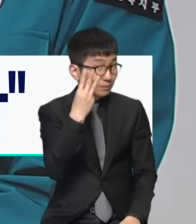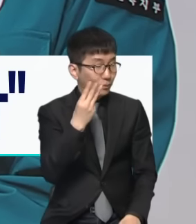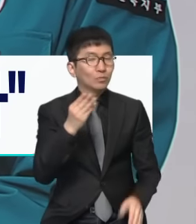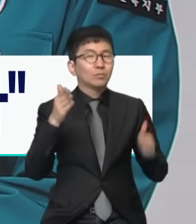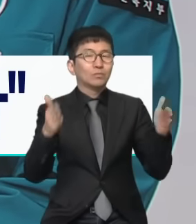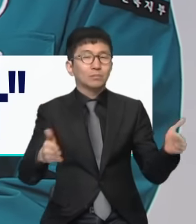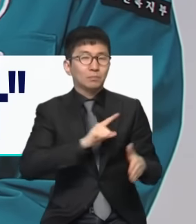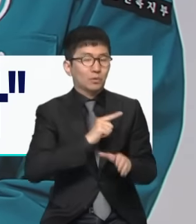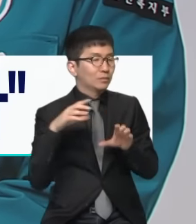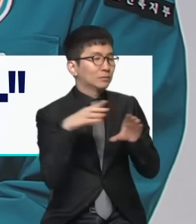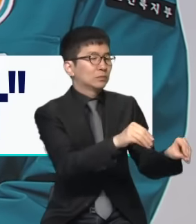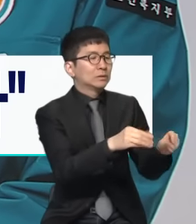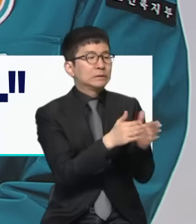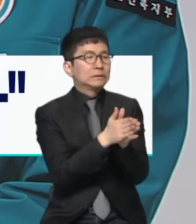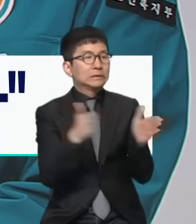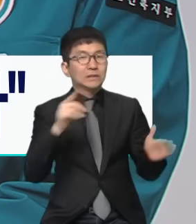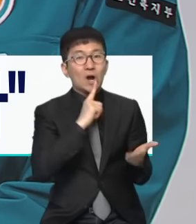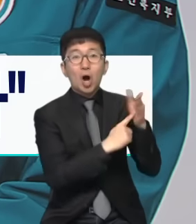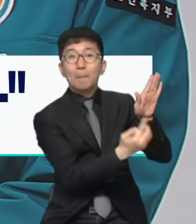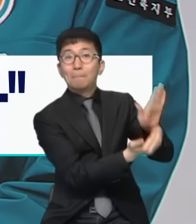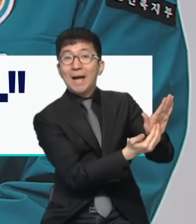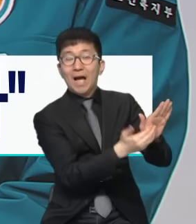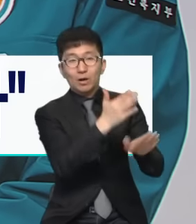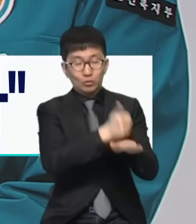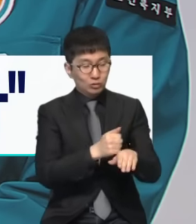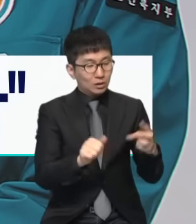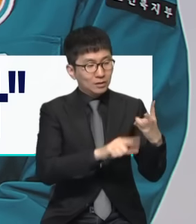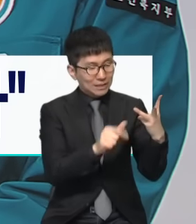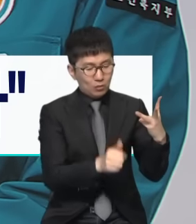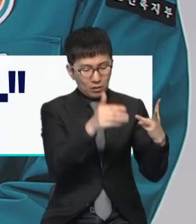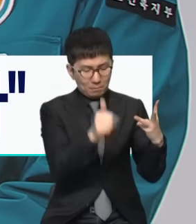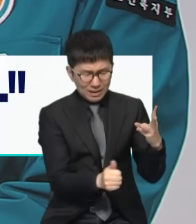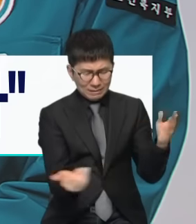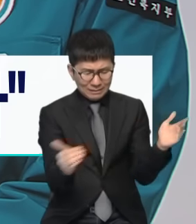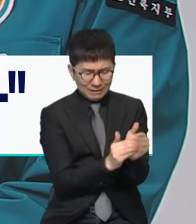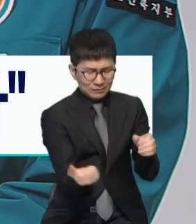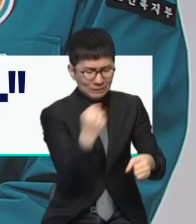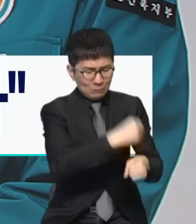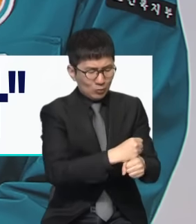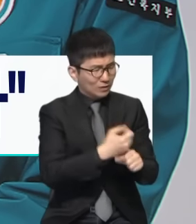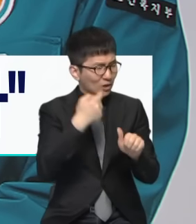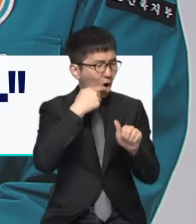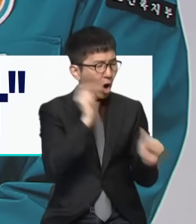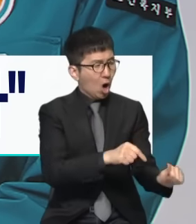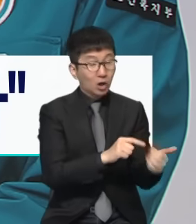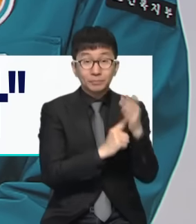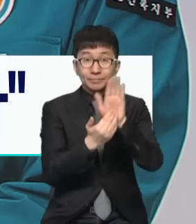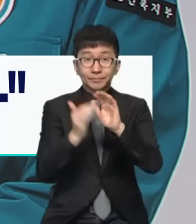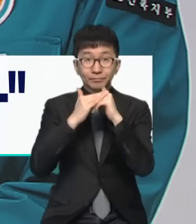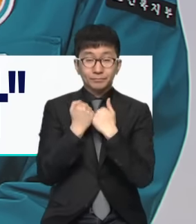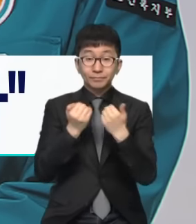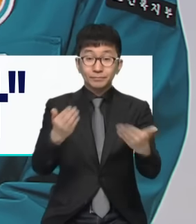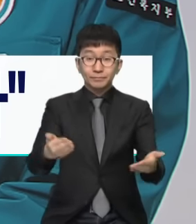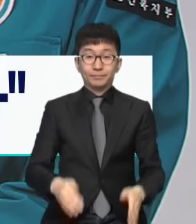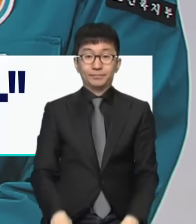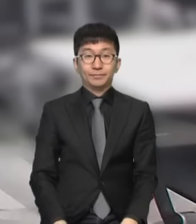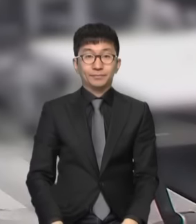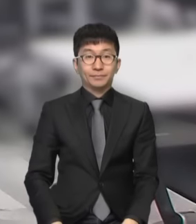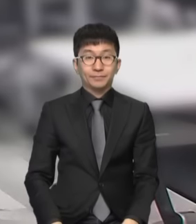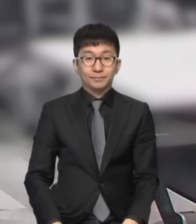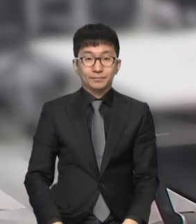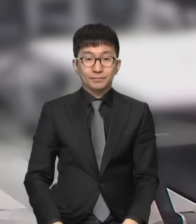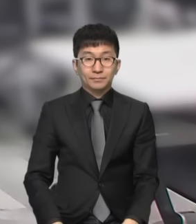면허 정지 처분을 시작하겠다고 밝히면서 이달 안에 돌아오라고 강조했습니다. 이어서 신용식 기자입니다.